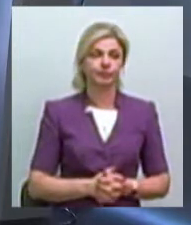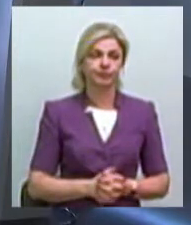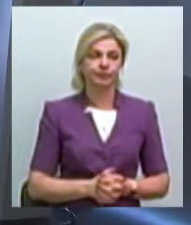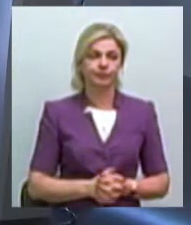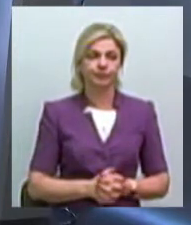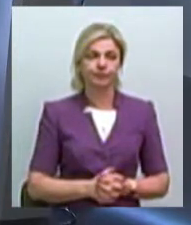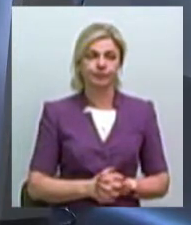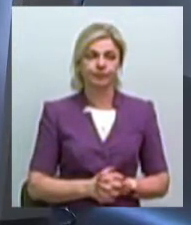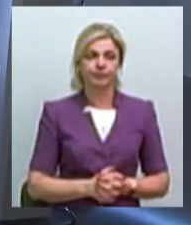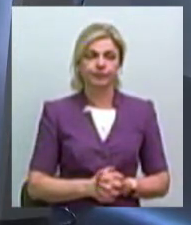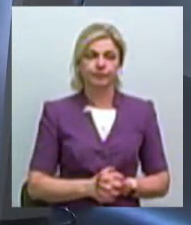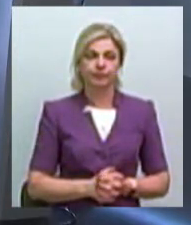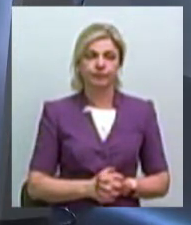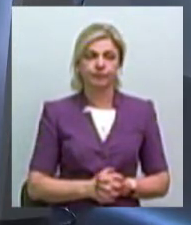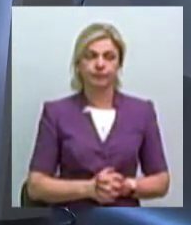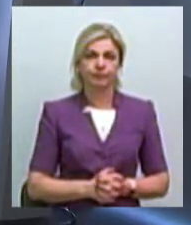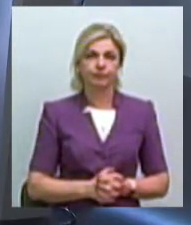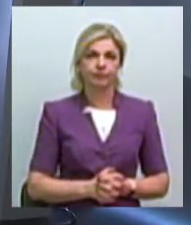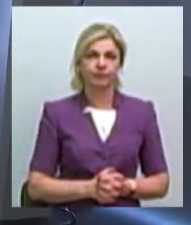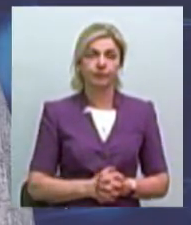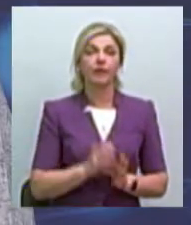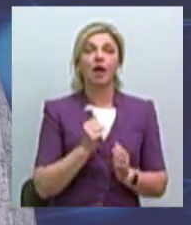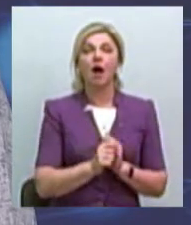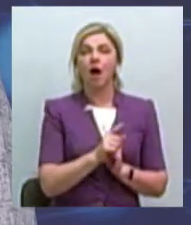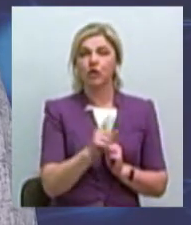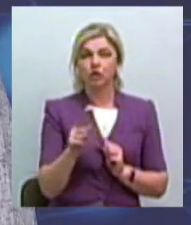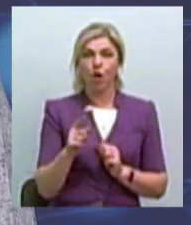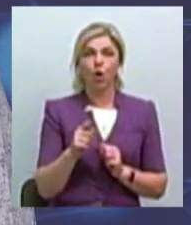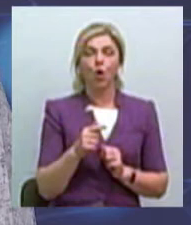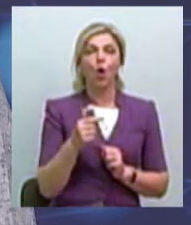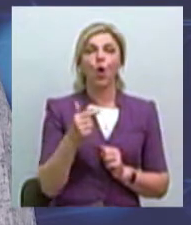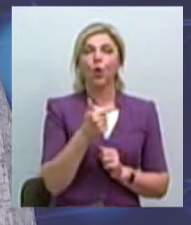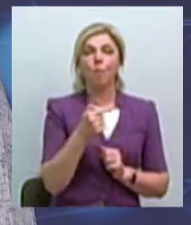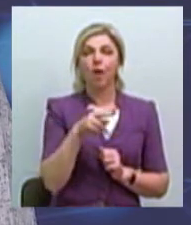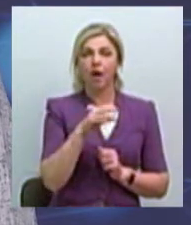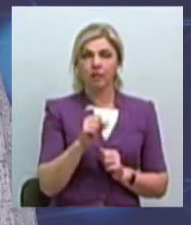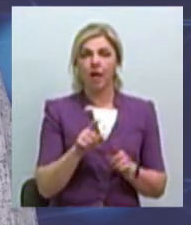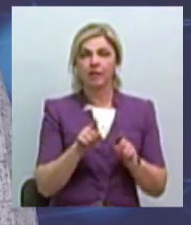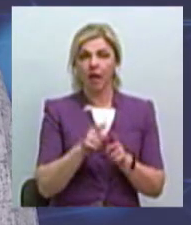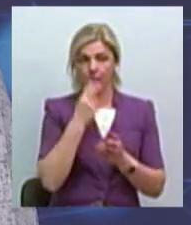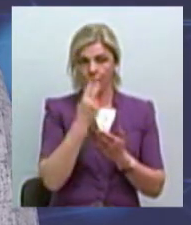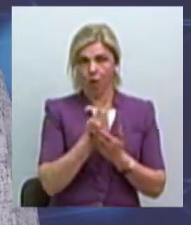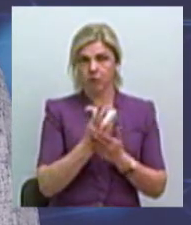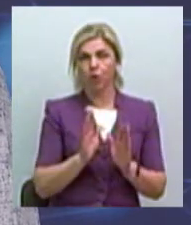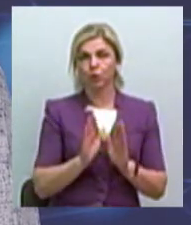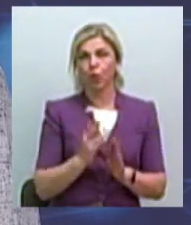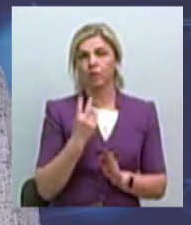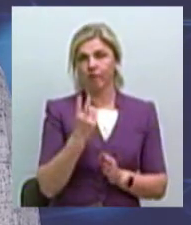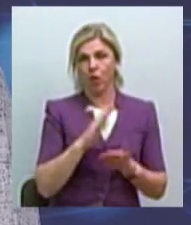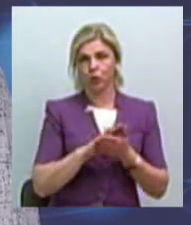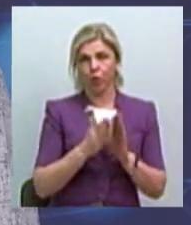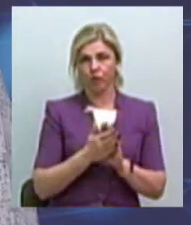територіальні громади вважаються. Кожна громада з такими показниками, тільки два договори